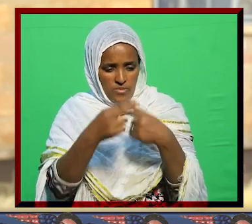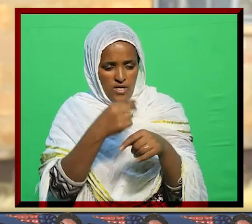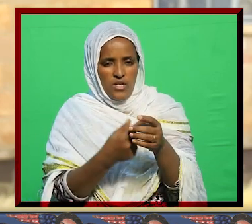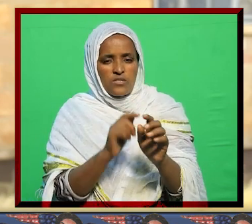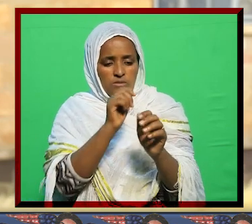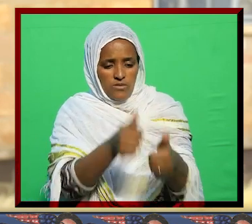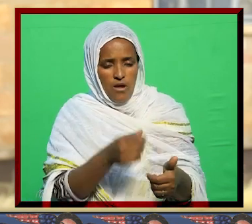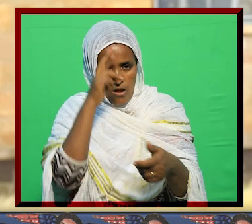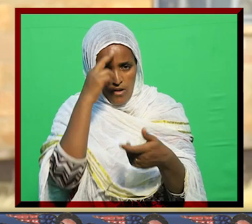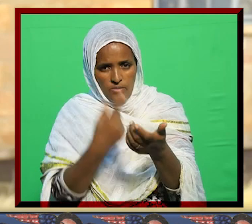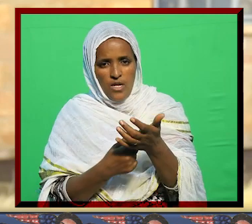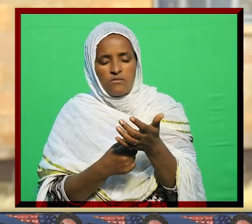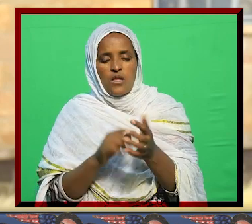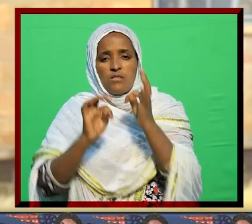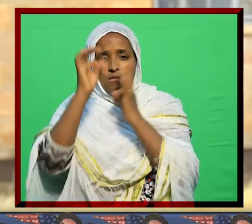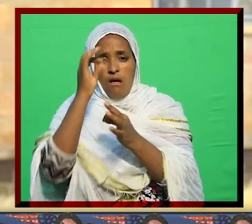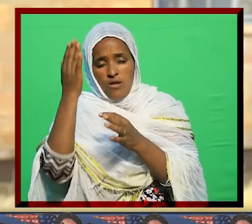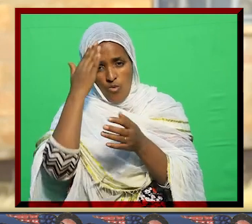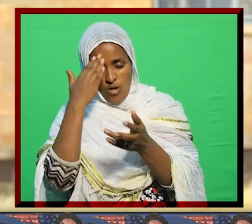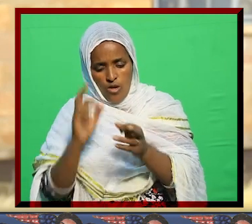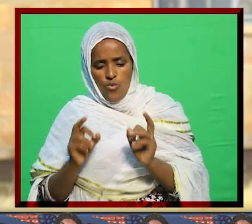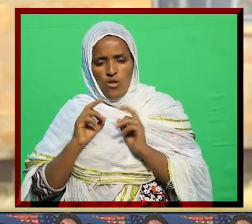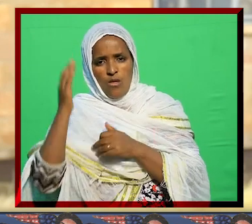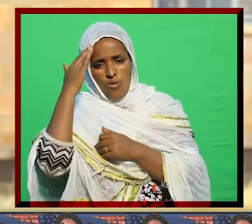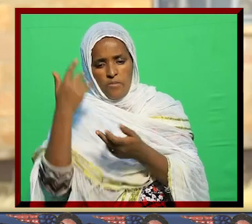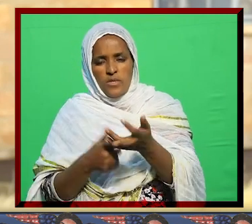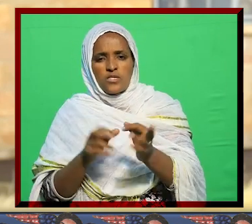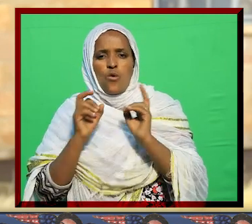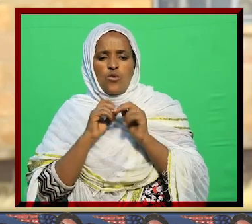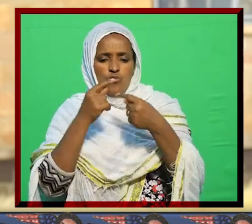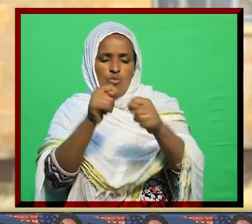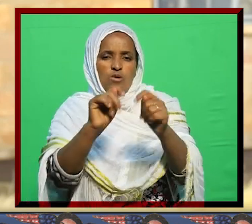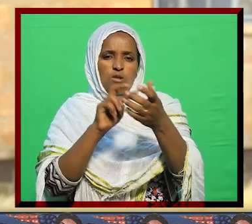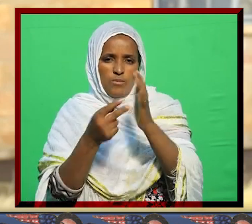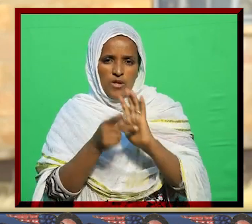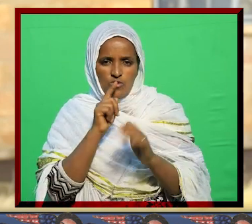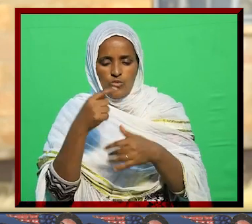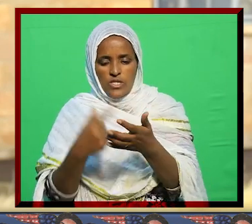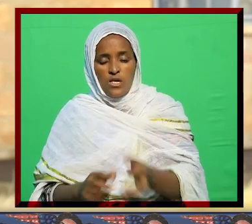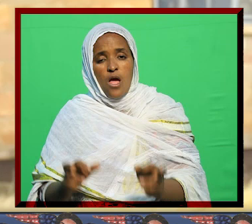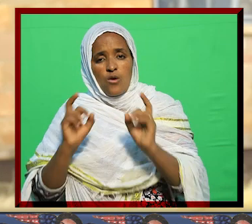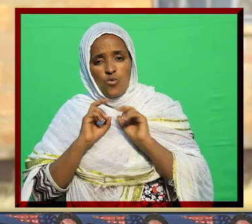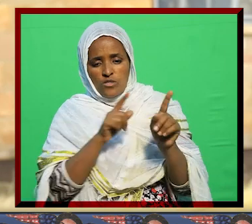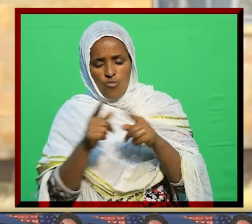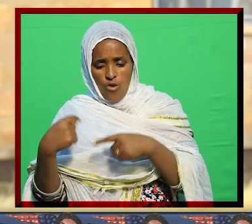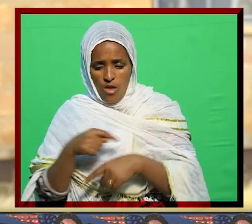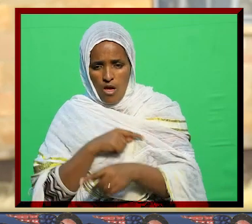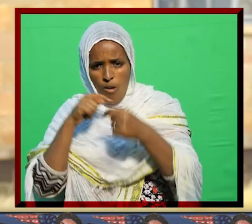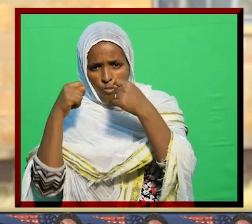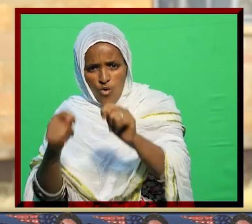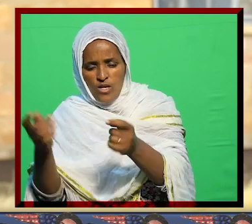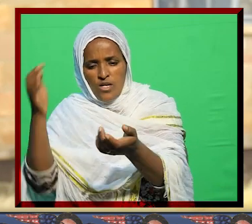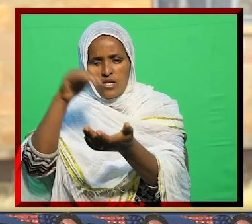11 ላይ እንደዚህ የገበሩለት ስለሆነ ታሪካቸውን ካወቀነ ህይወታቸውን ካወቀነ በዚያ ህይወት እንሞክራለን ማለት ነው። በዚያ ህይወት